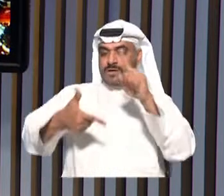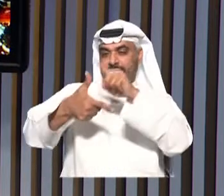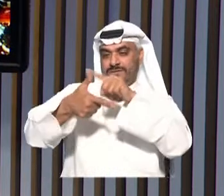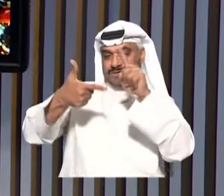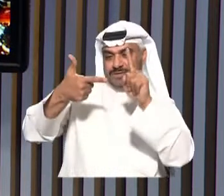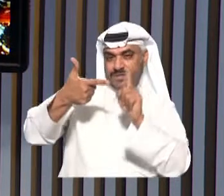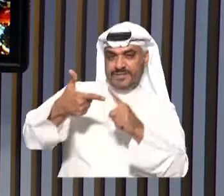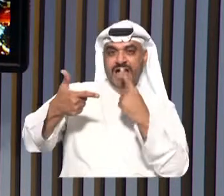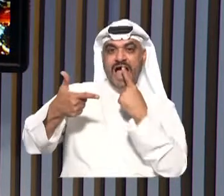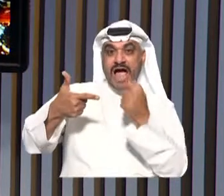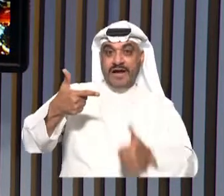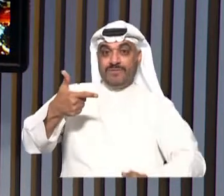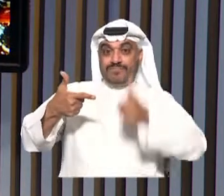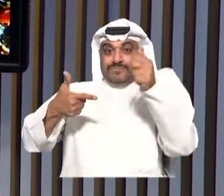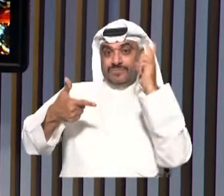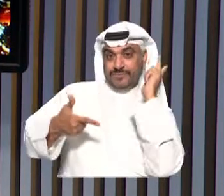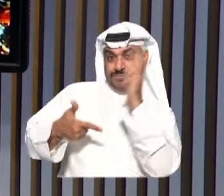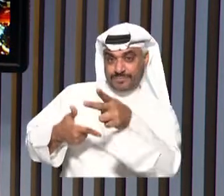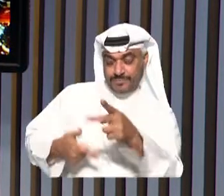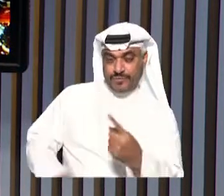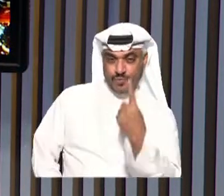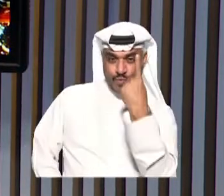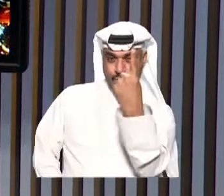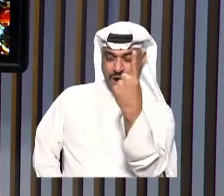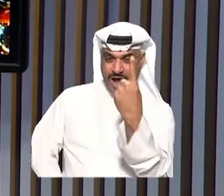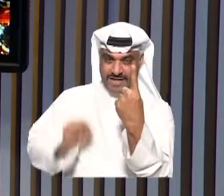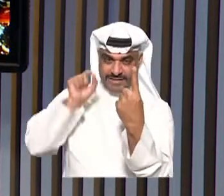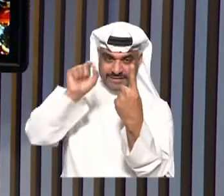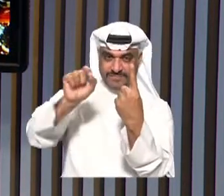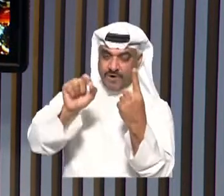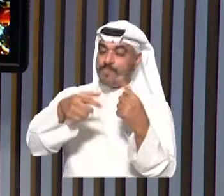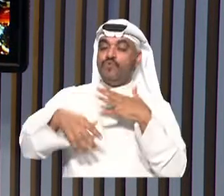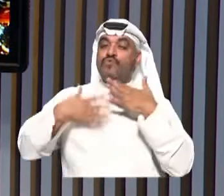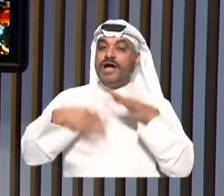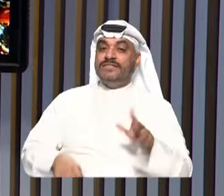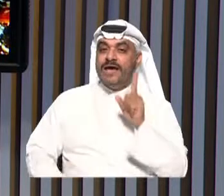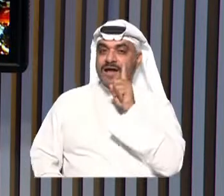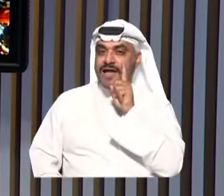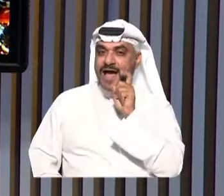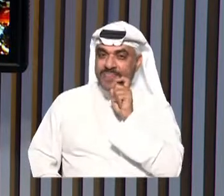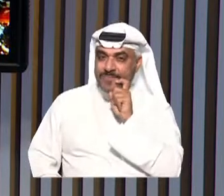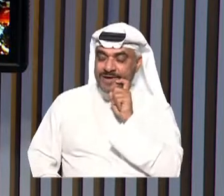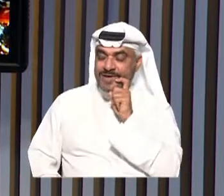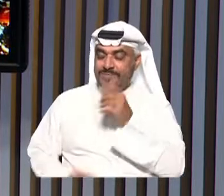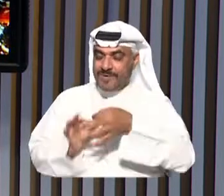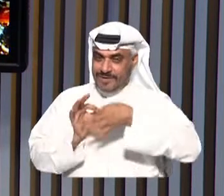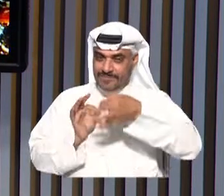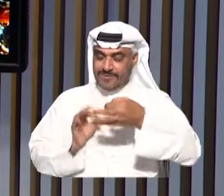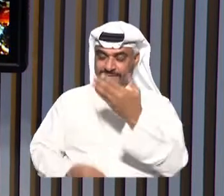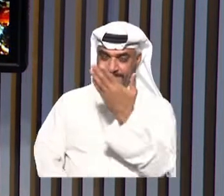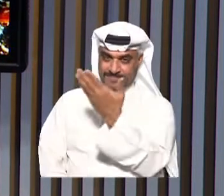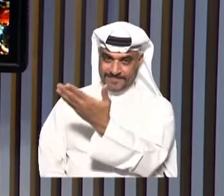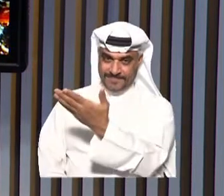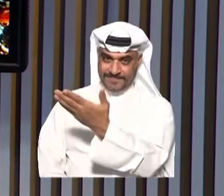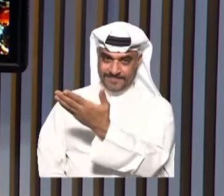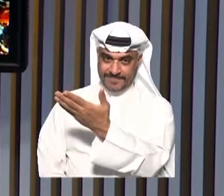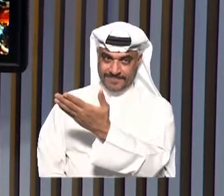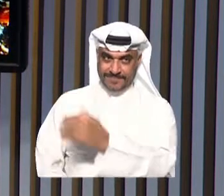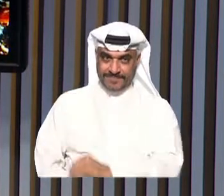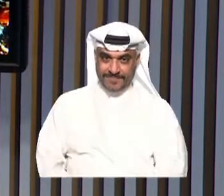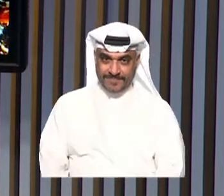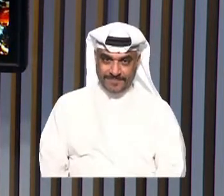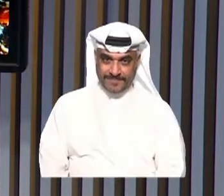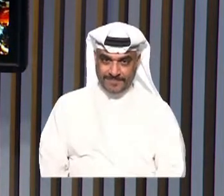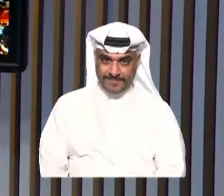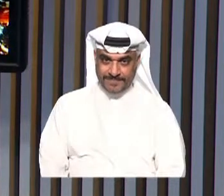أن حقق الانتصار بهدف نظيف على فريق كاظمة. تفاصيل ختام الجولة 17 لدوري STC في سياق التقرير